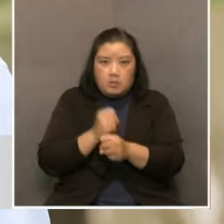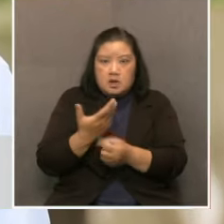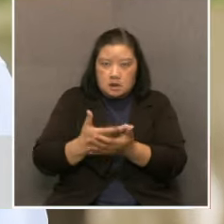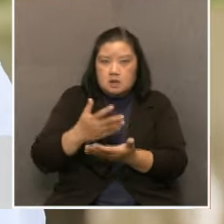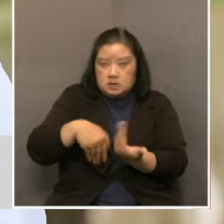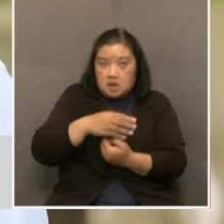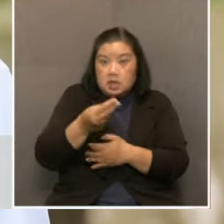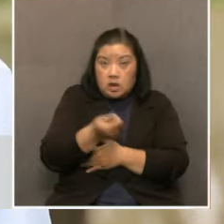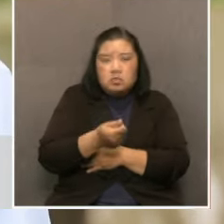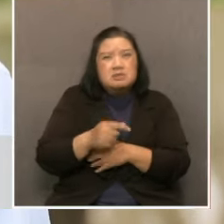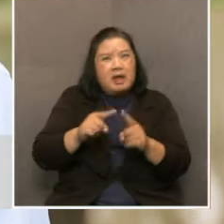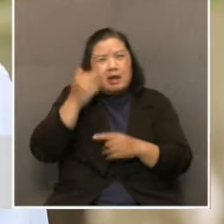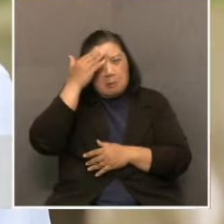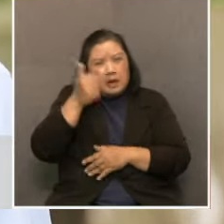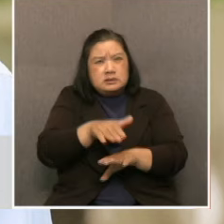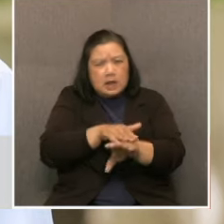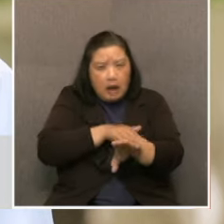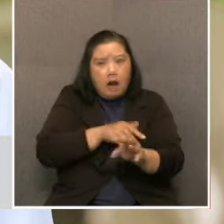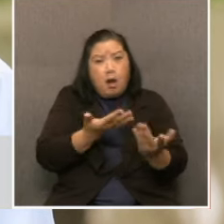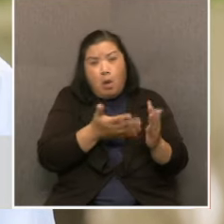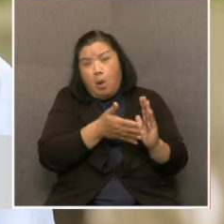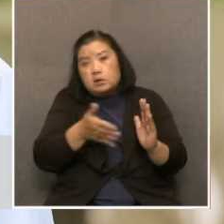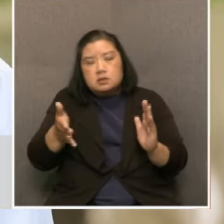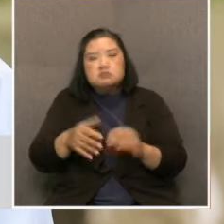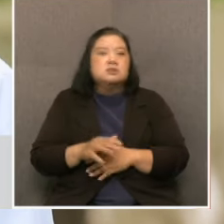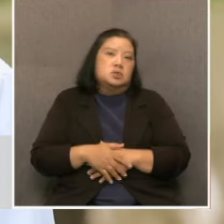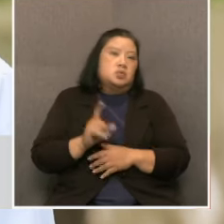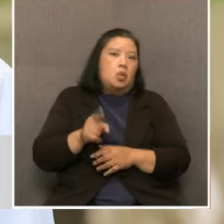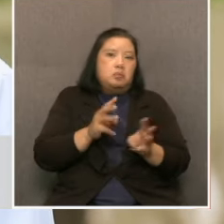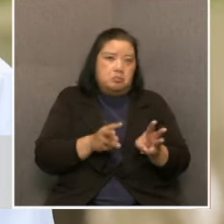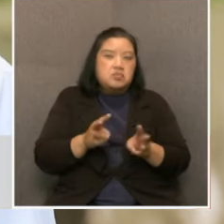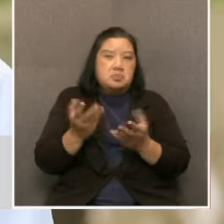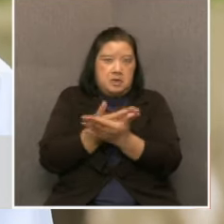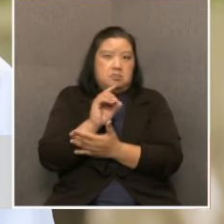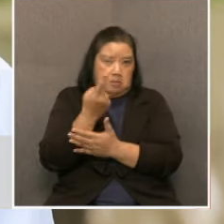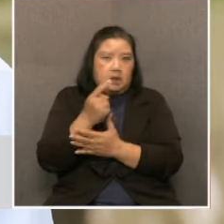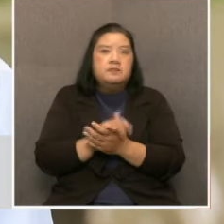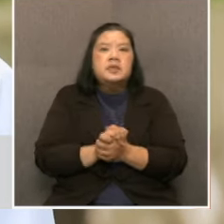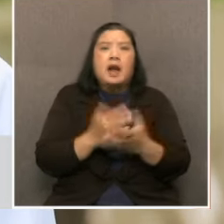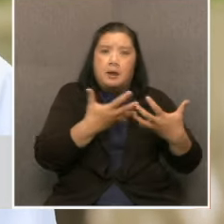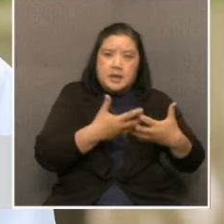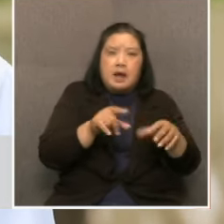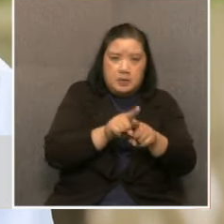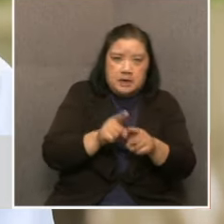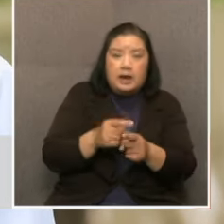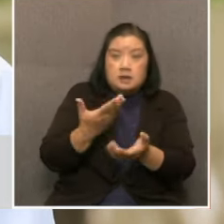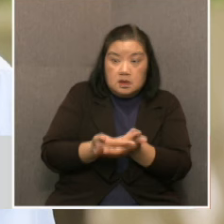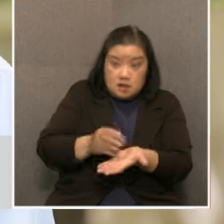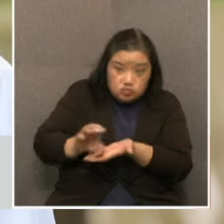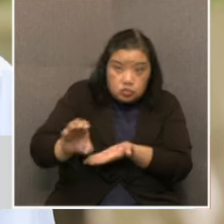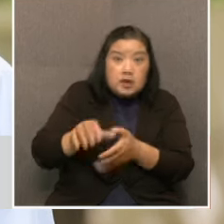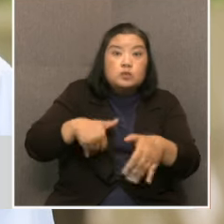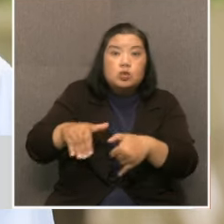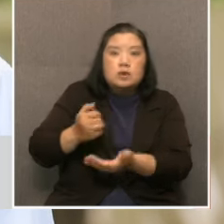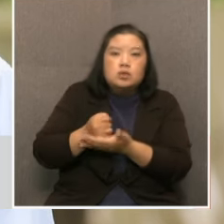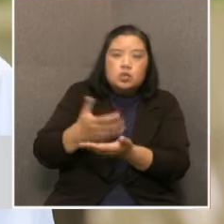ลี่ยนแต่จะเปลี่ยนให้เร็วอันนี้เป็นประเด็นหนึ่งนะครับว่าช่วยค่าครองชีพของสหรัฐก็ทำ สิงคโปร์ก็ทำถูก สิงคโปร์ก็ทำ